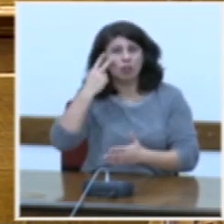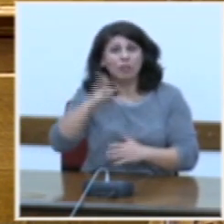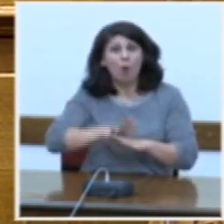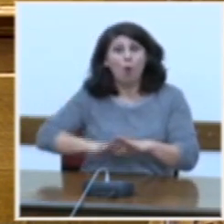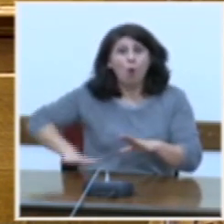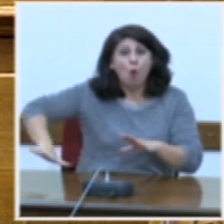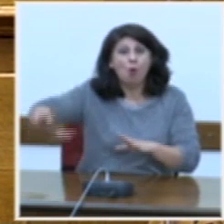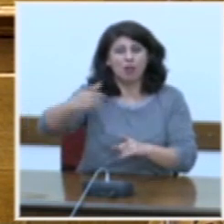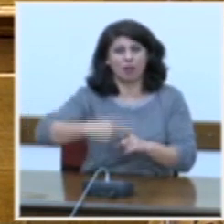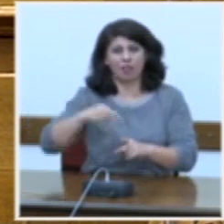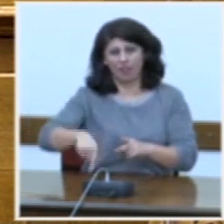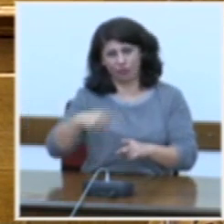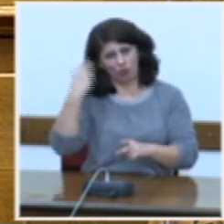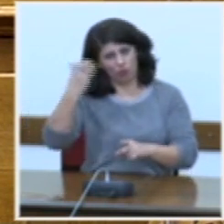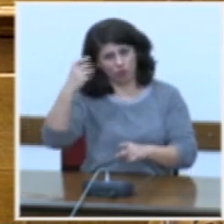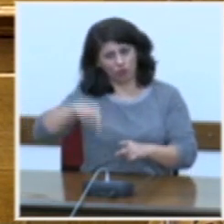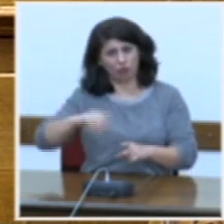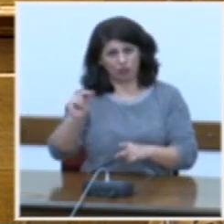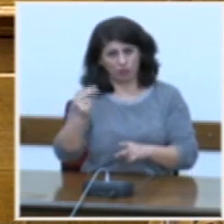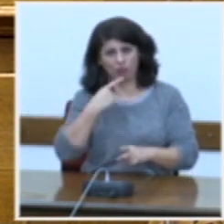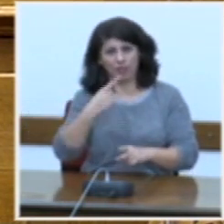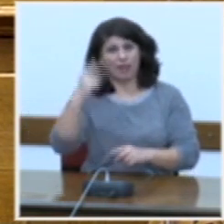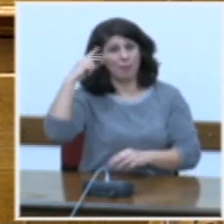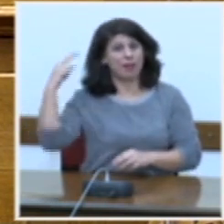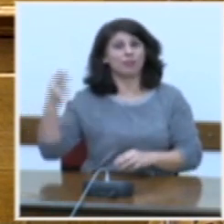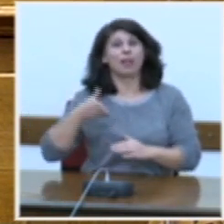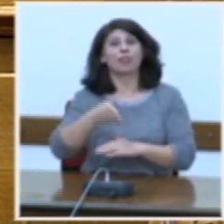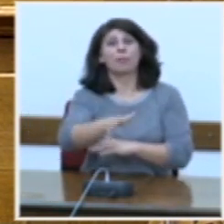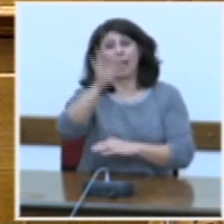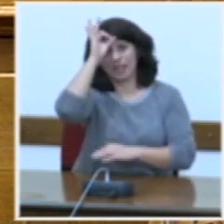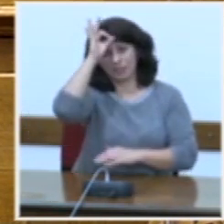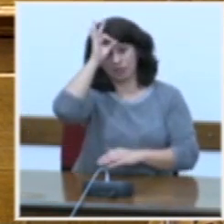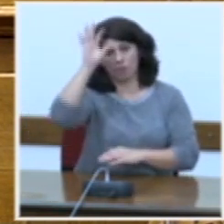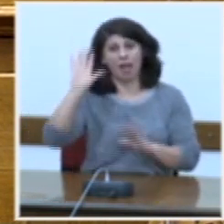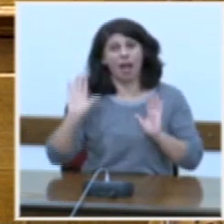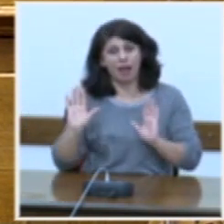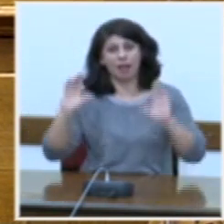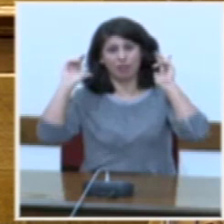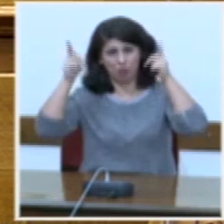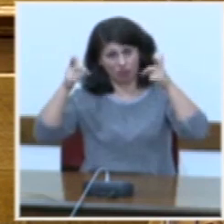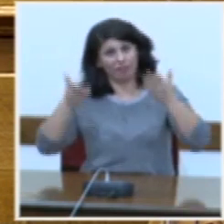Βουλή λέγατε πως στα πανεπιστήμια δεν μπαίνει η αστυνομία, αλλά η δημοκρατία.